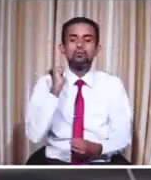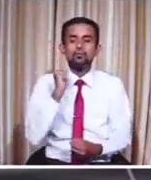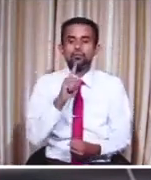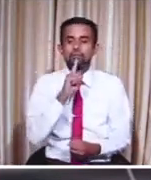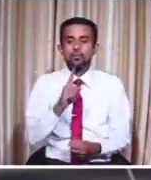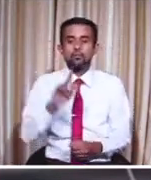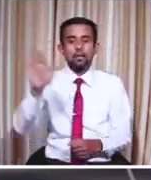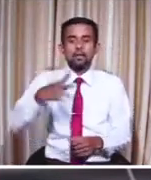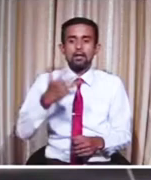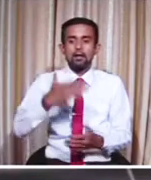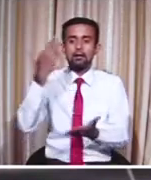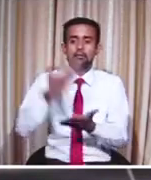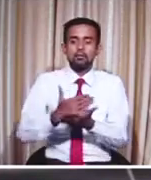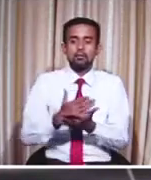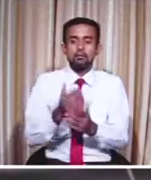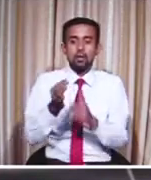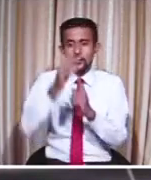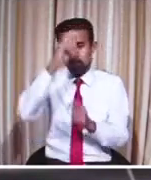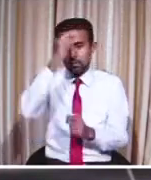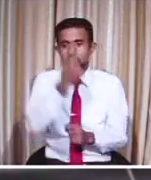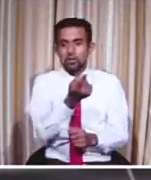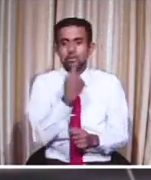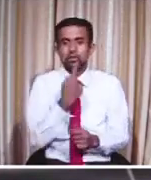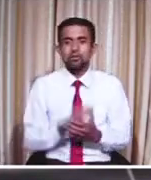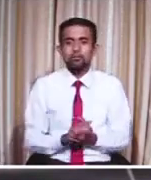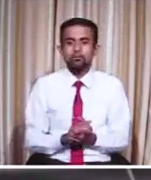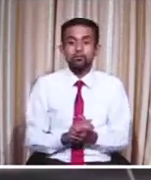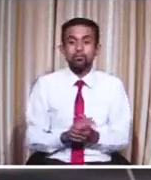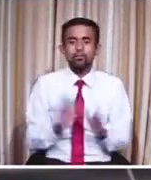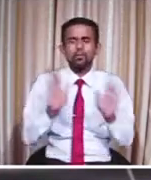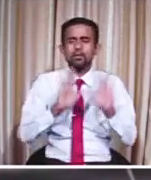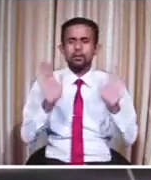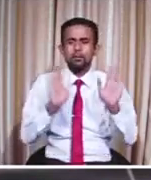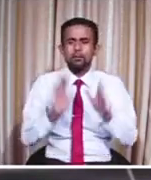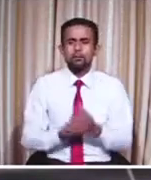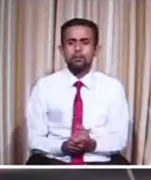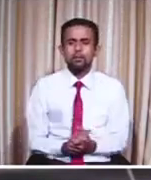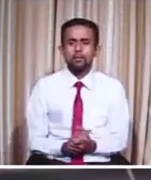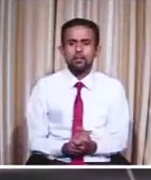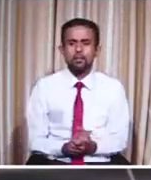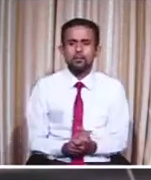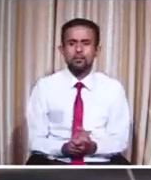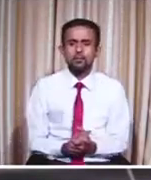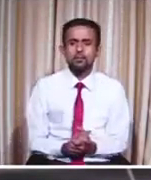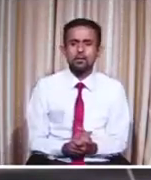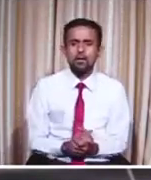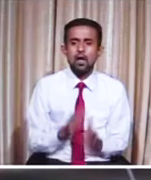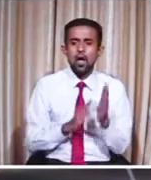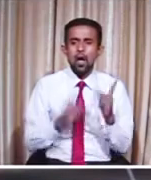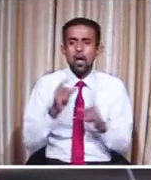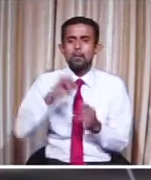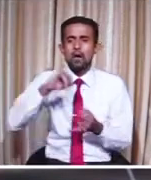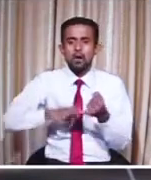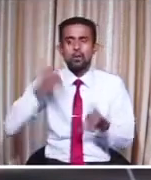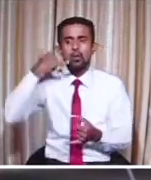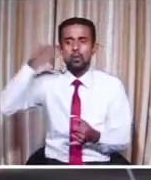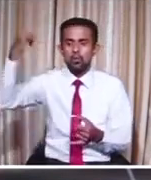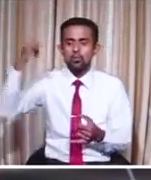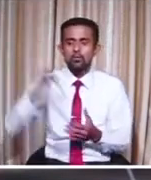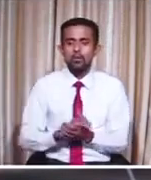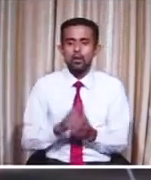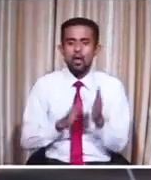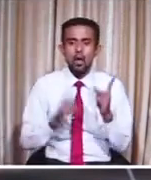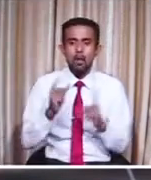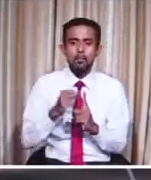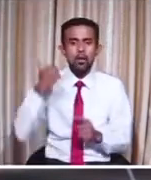කියනවා මම එන්න දෙන්නේ නැහැ නවත්තුනා මට ප්‍රෙසිඩන්ට්ගෙන් ඕඩරයක් ආවා. ඕවා කරන්න යන්න එපා. ඔයා අමාත්‍යංශ ලේකම්ට කතා කරන්න. ඒක බල